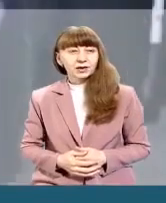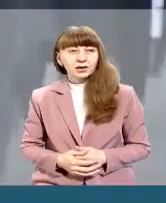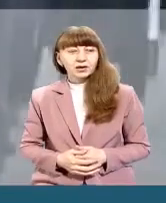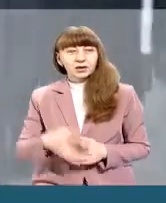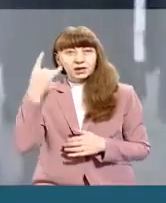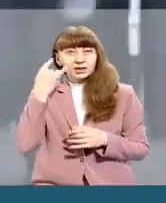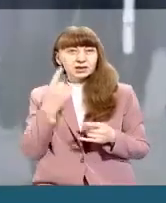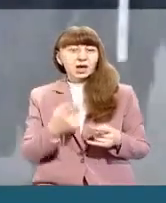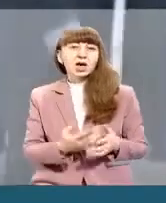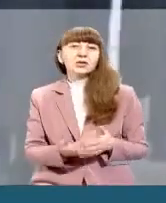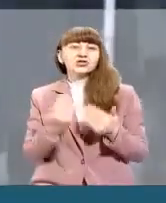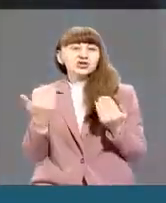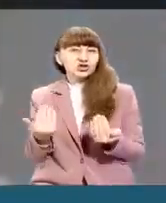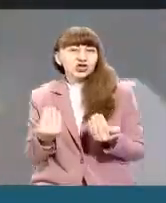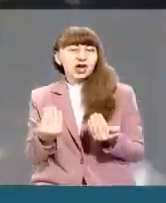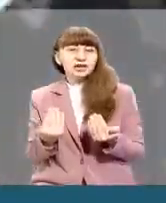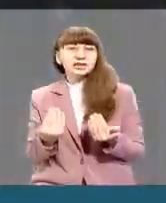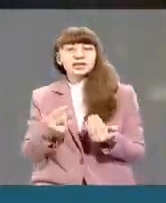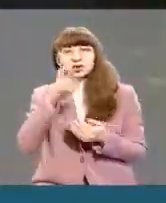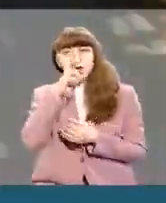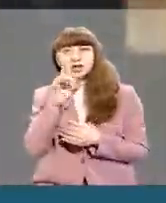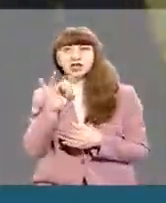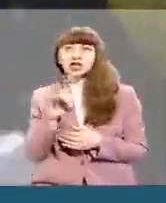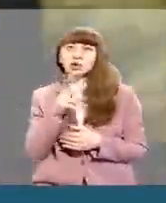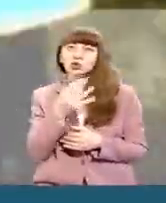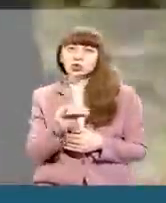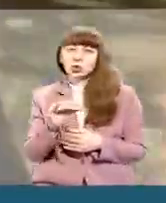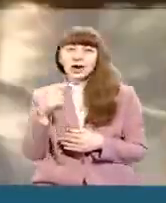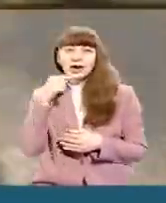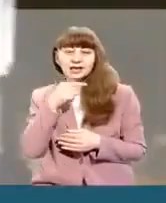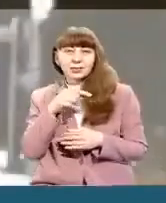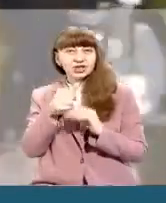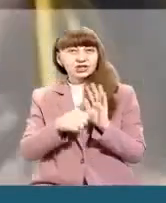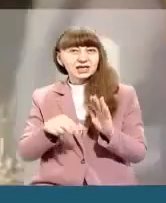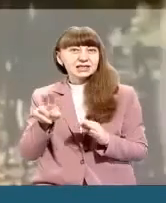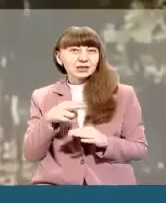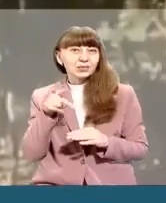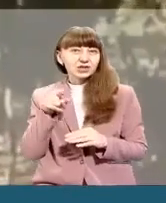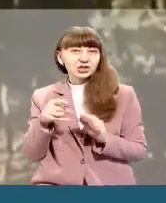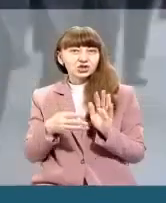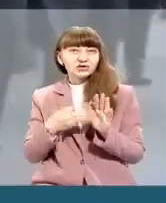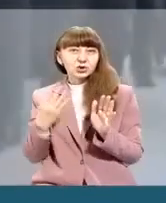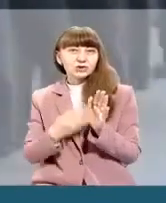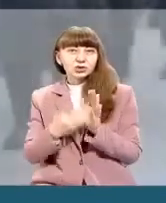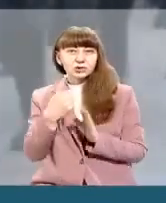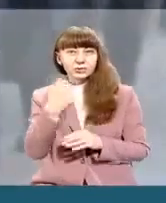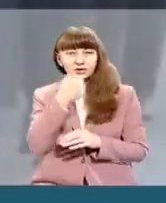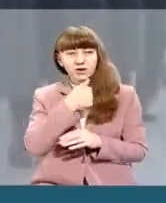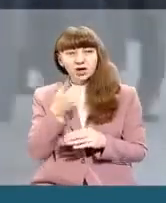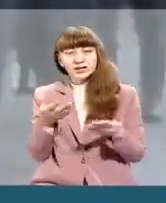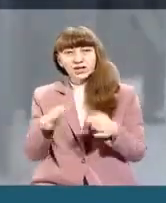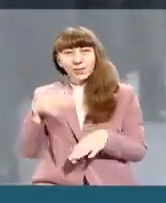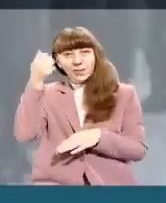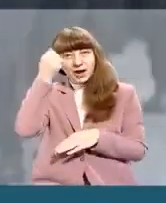перейти и стать государством с рыночной экономикой. Дата 16 декабря 1991 года